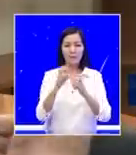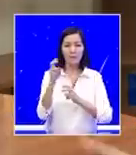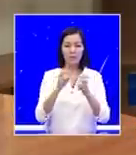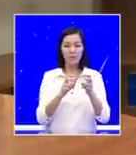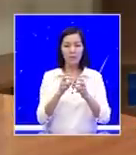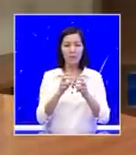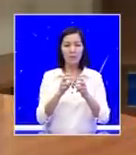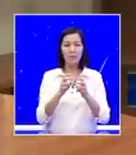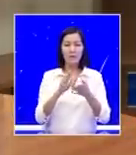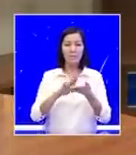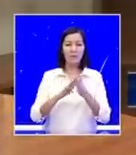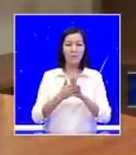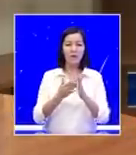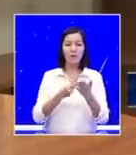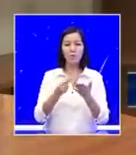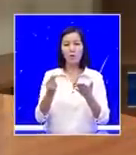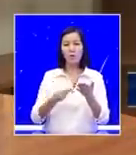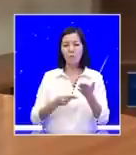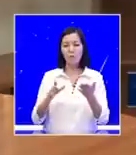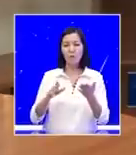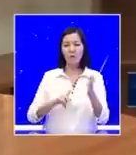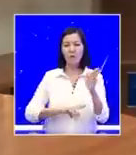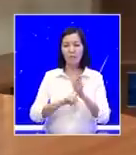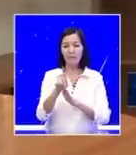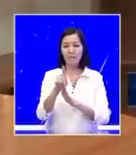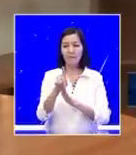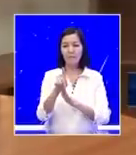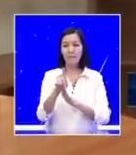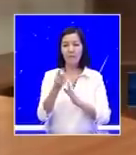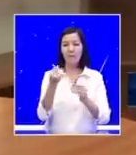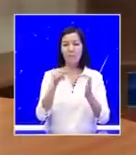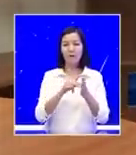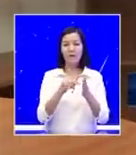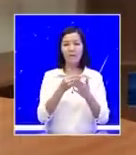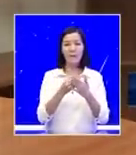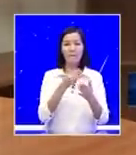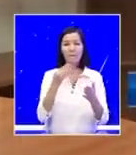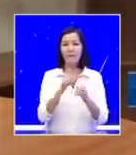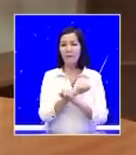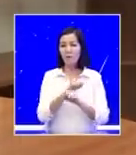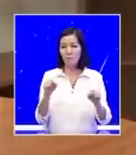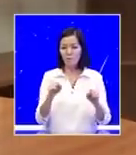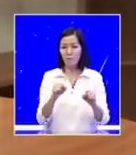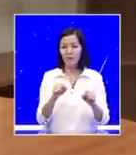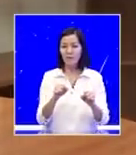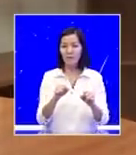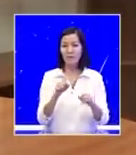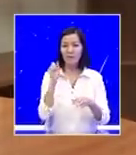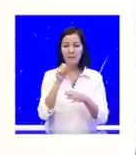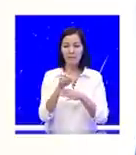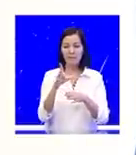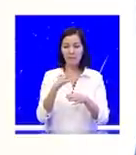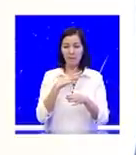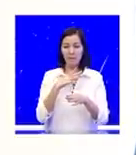тікелей меморандумға қол қойылғаннан бастағаннан бері осы бағаны өсірмеу бойынша жаңағы тапсырма